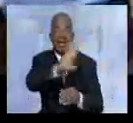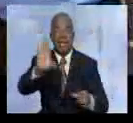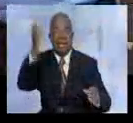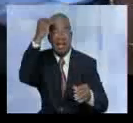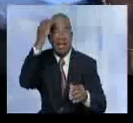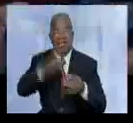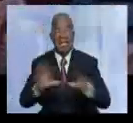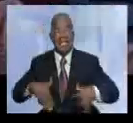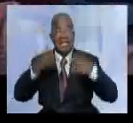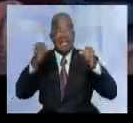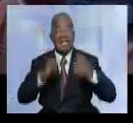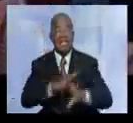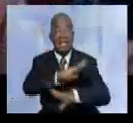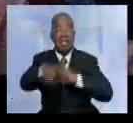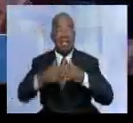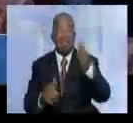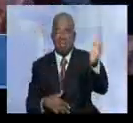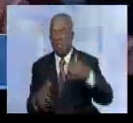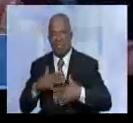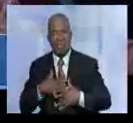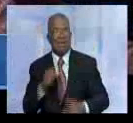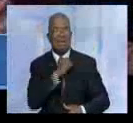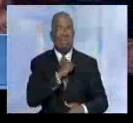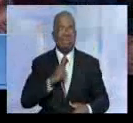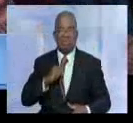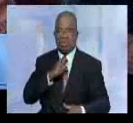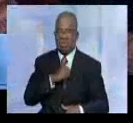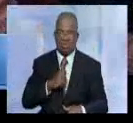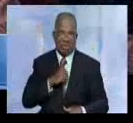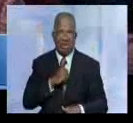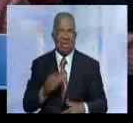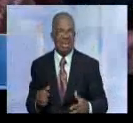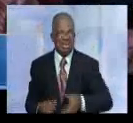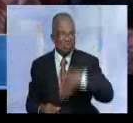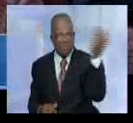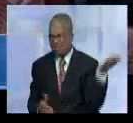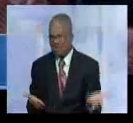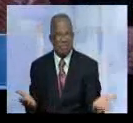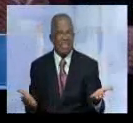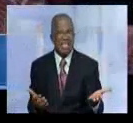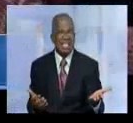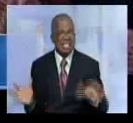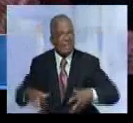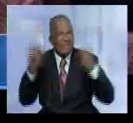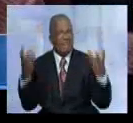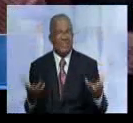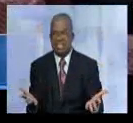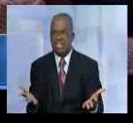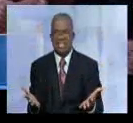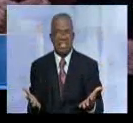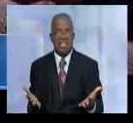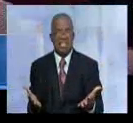ministre de la Santé. C'est la désolation, c'est ahurissant. Je pense qu'on va attendre tout de